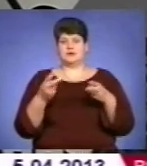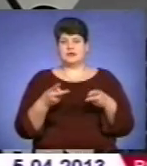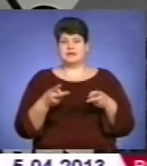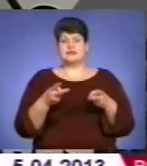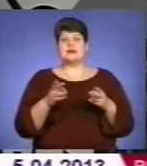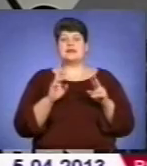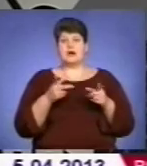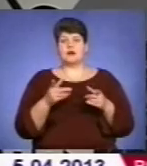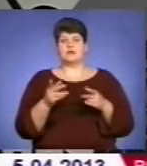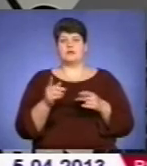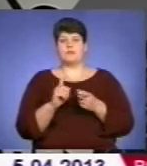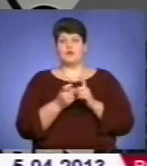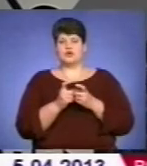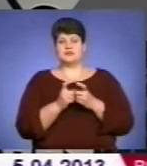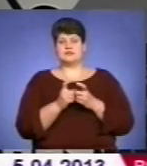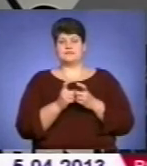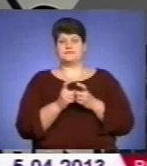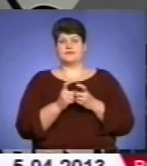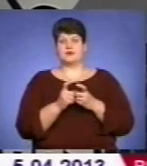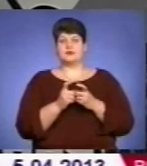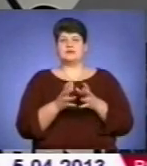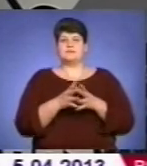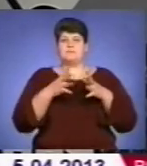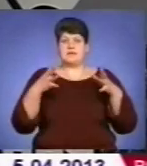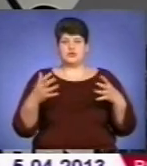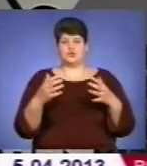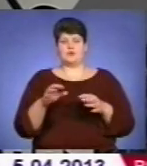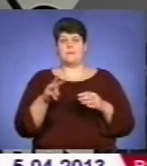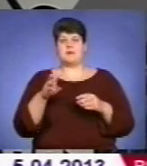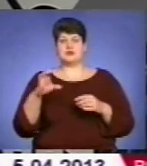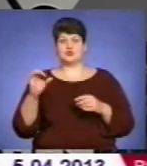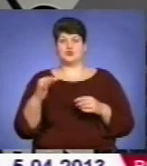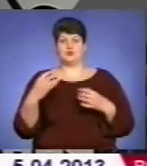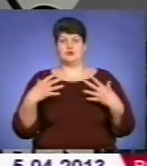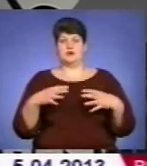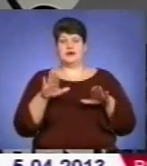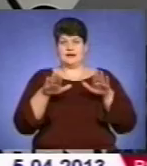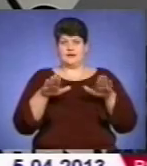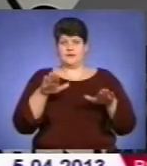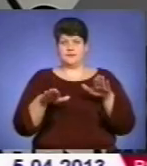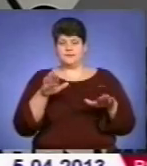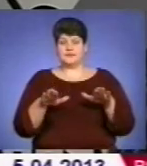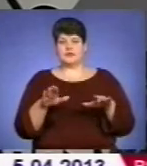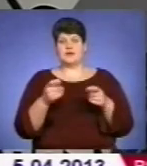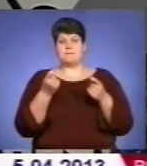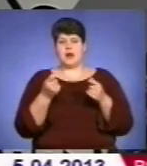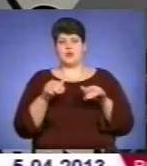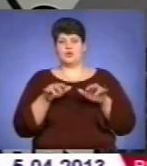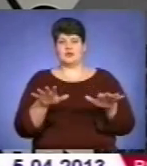як боротися з надлишковою масою тіла, а також з малоруховим способом